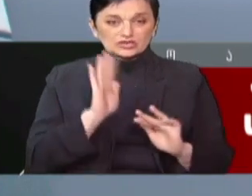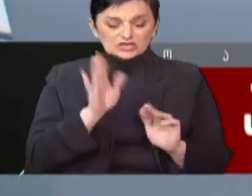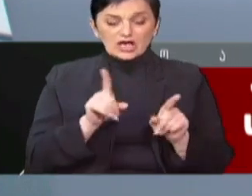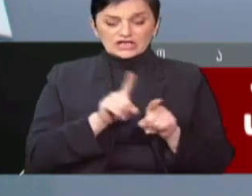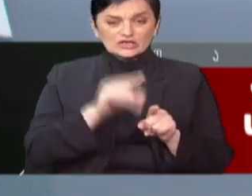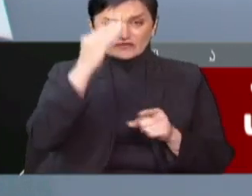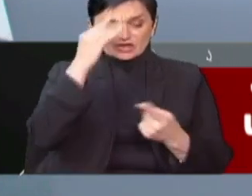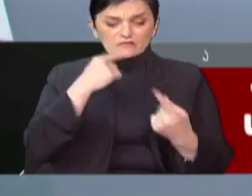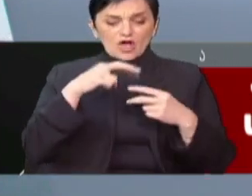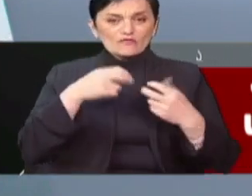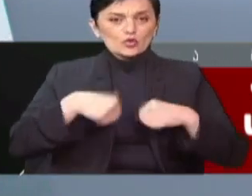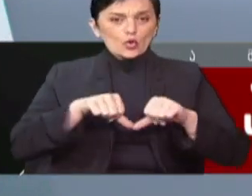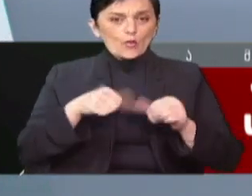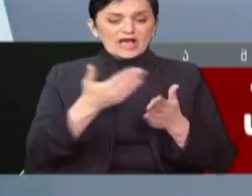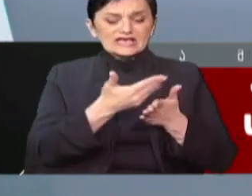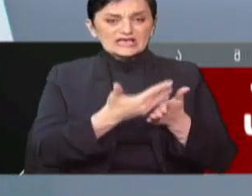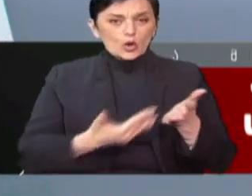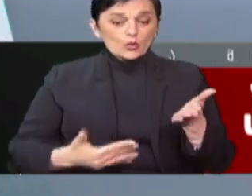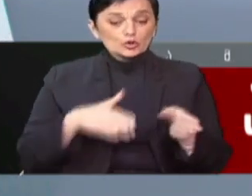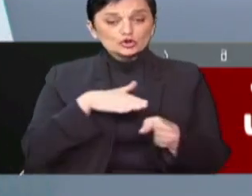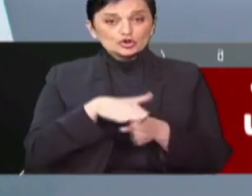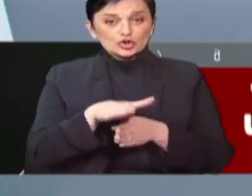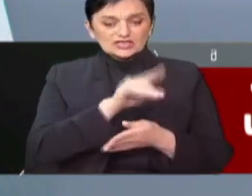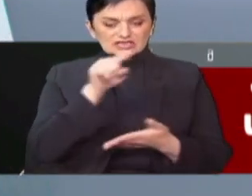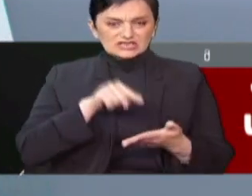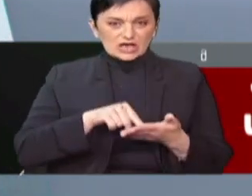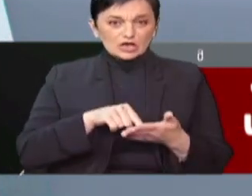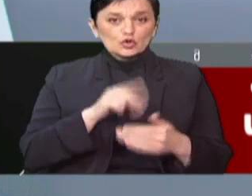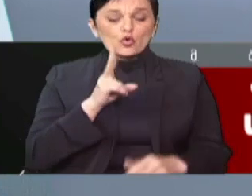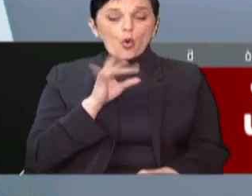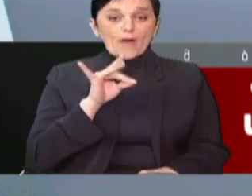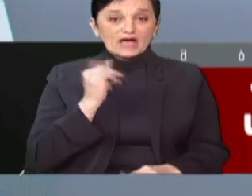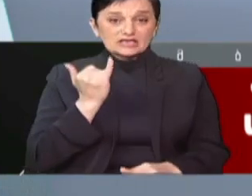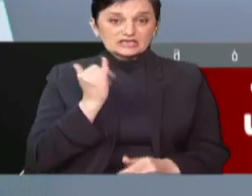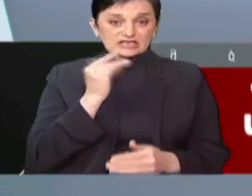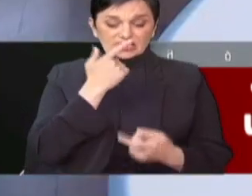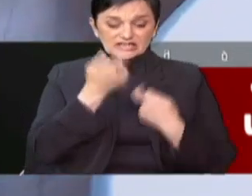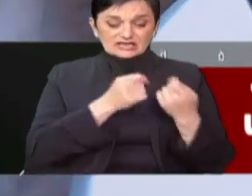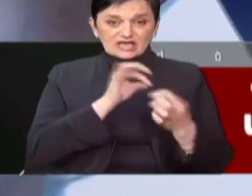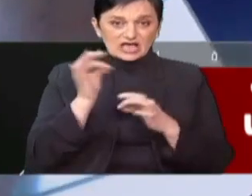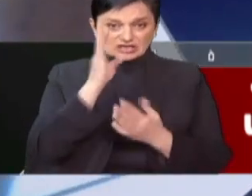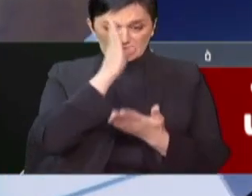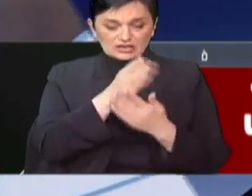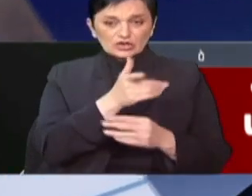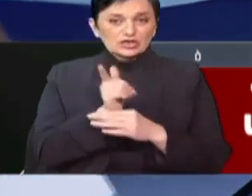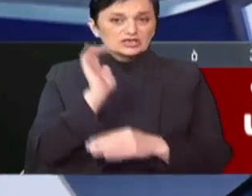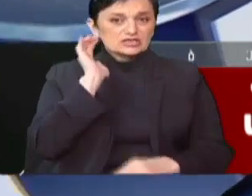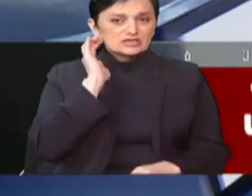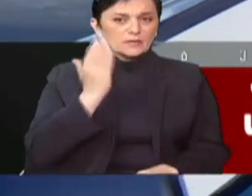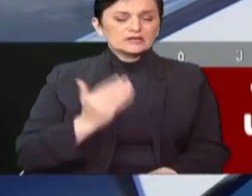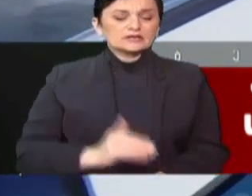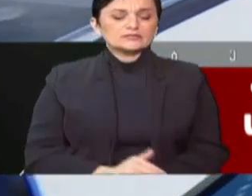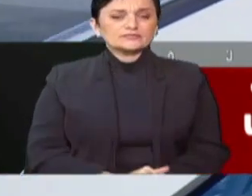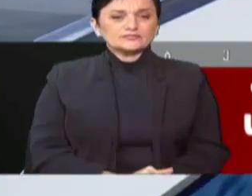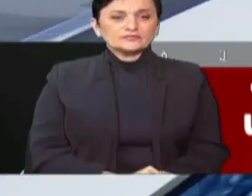ასევე იმსჯელებენ ევროკომისიის რეკომენდაციების შესრულების საკითხზე. გიორგი კობერიძე ჩაგვერთვება დეტალებით ახლა ღია ეთერში. გიორგი, გისმენთ.